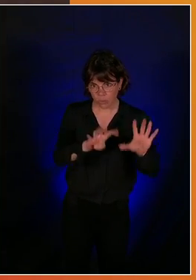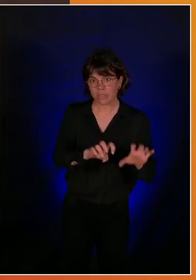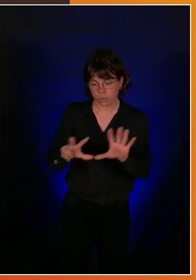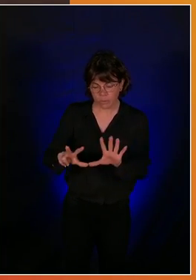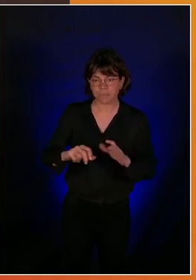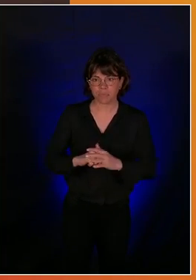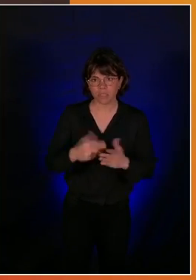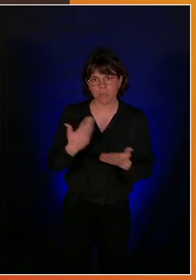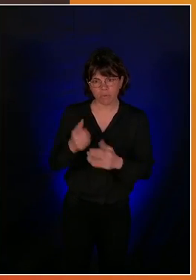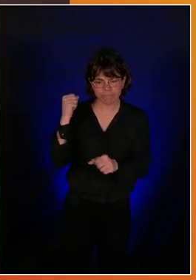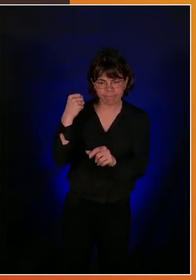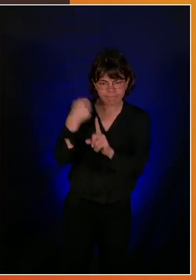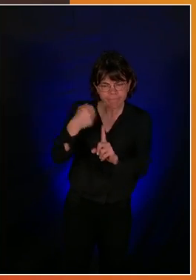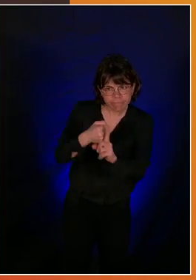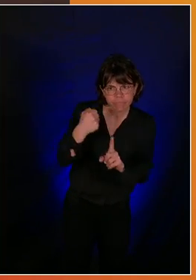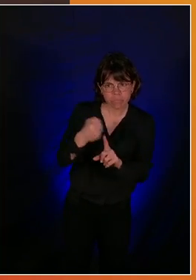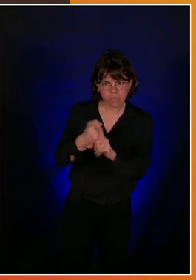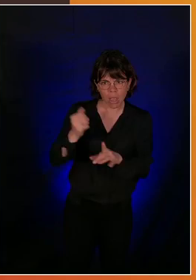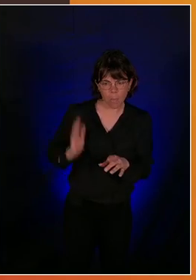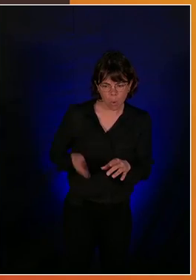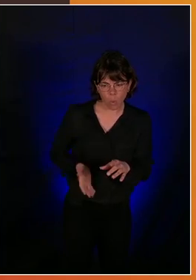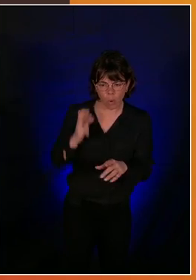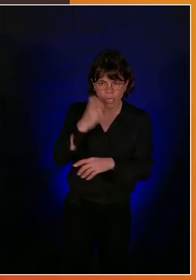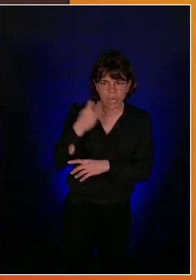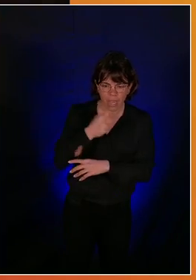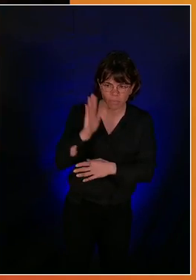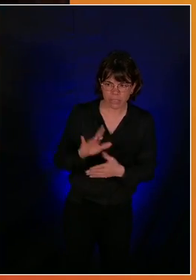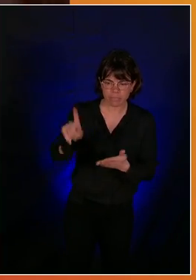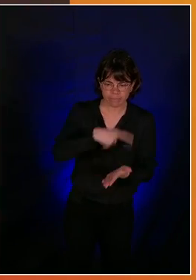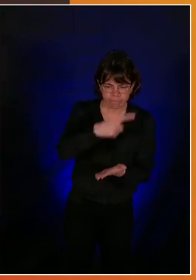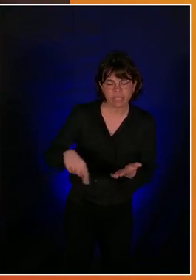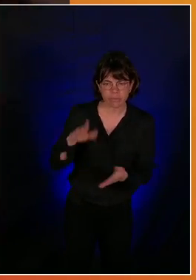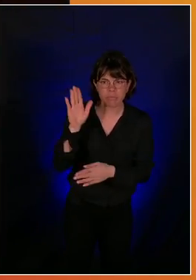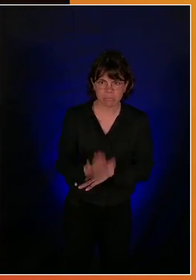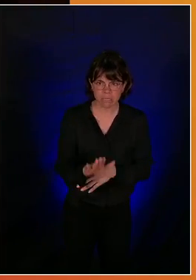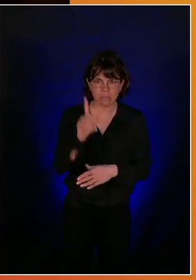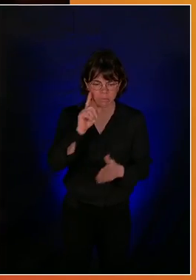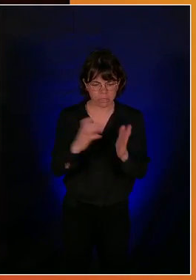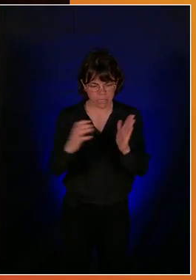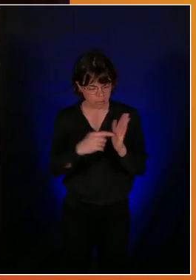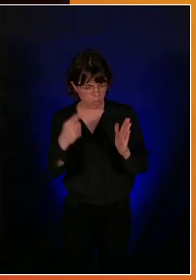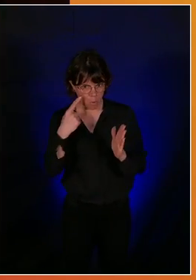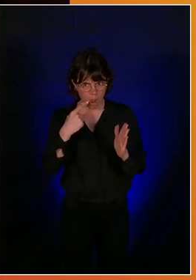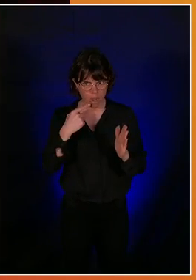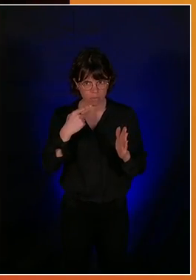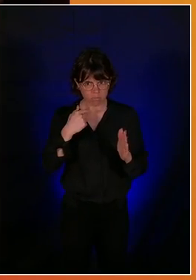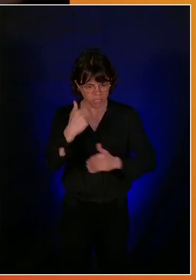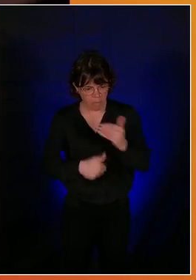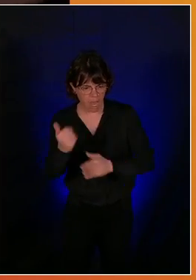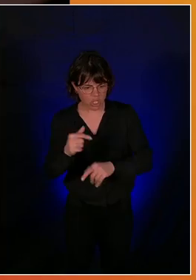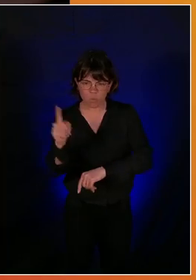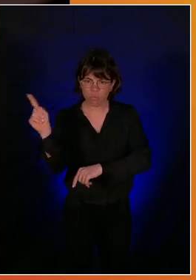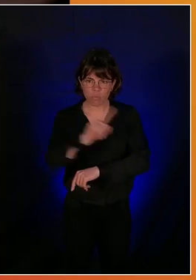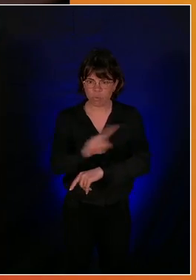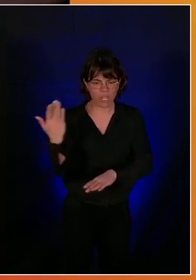l'amendement du syndicat de bordogare qui a a demandé la suppression de cet article car il a découvert la démarche plus jamais ça